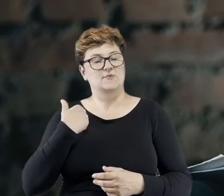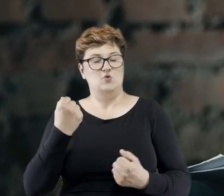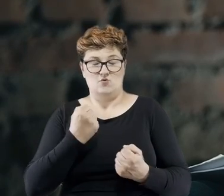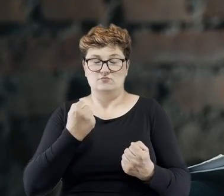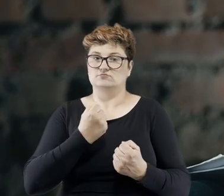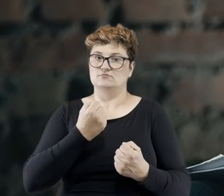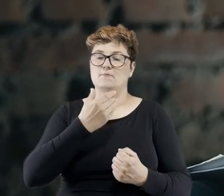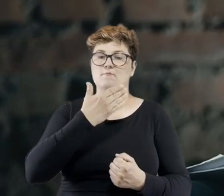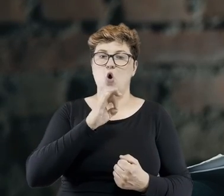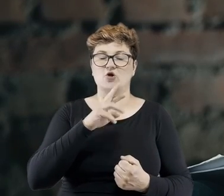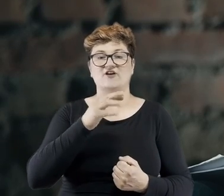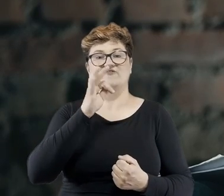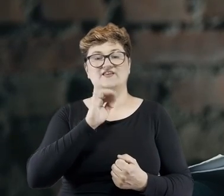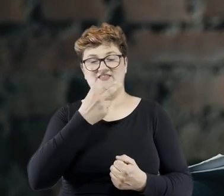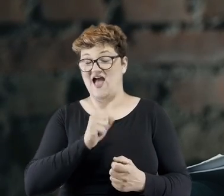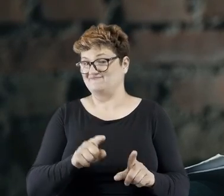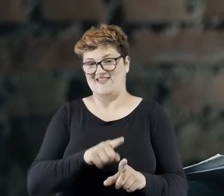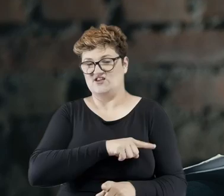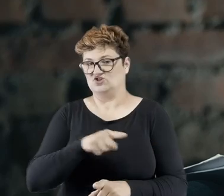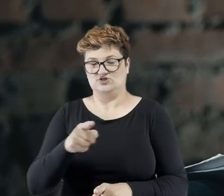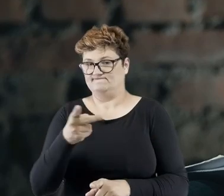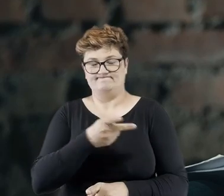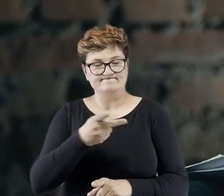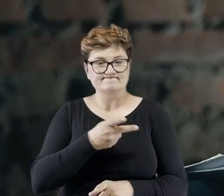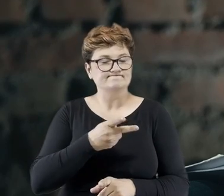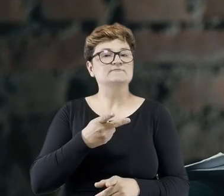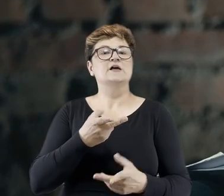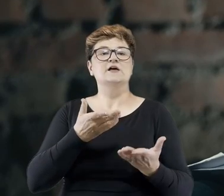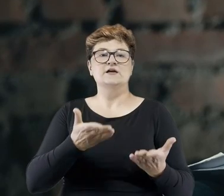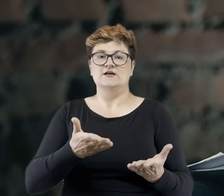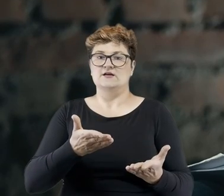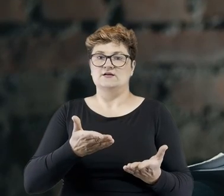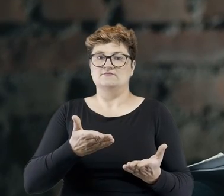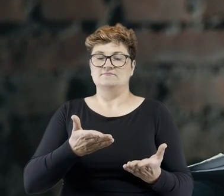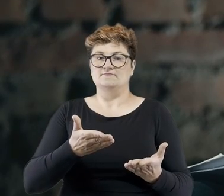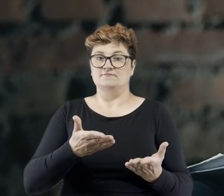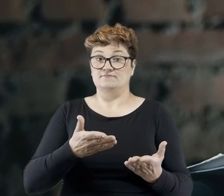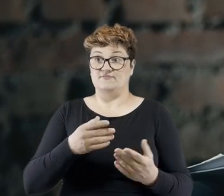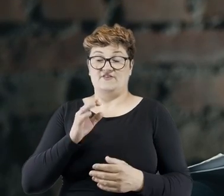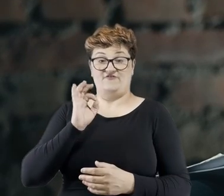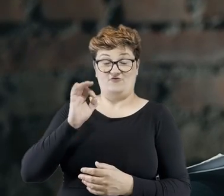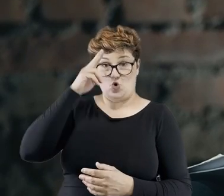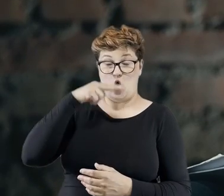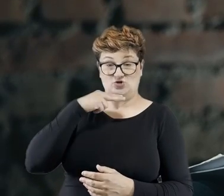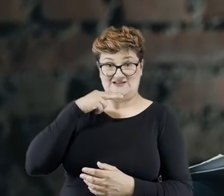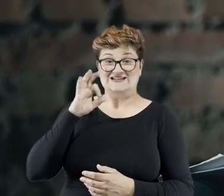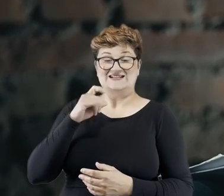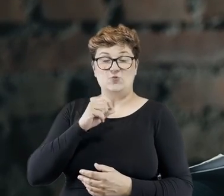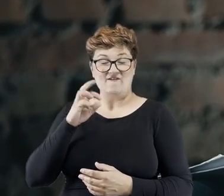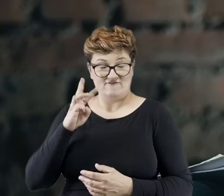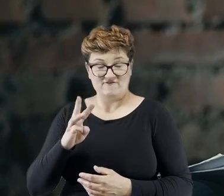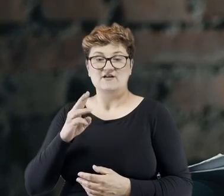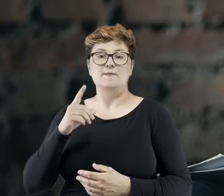tak zresztą jak sama Stanisława Przybyszewska, którą i jej ojca